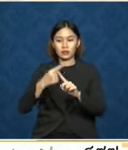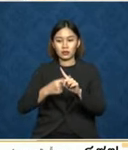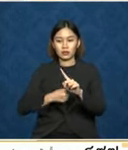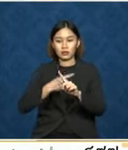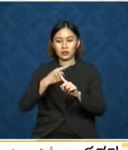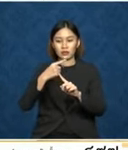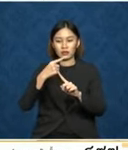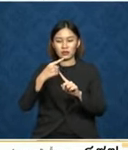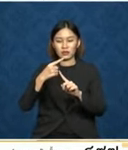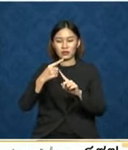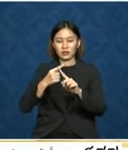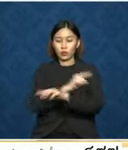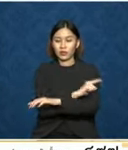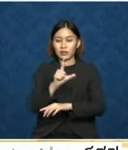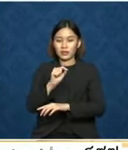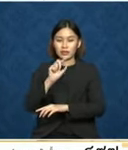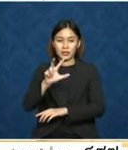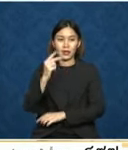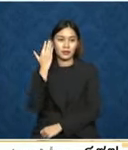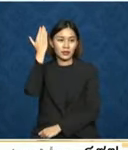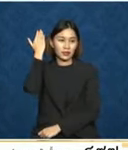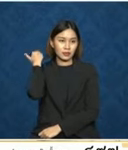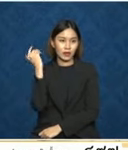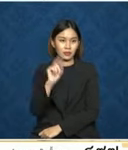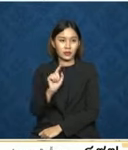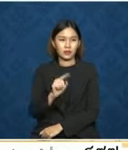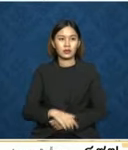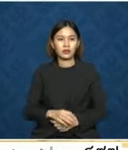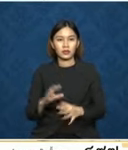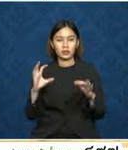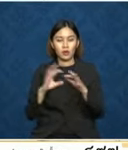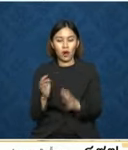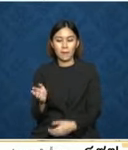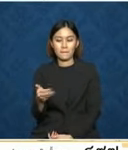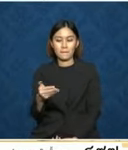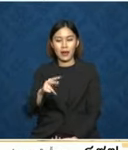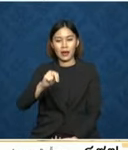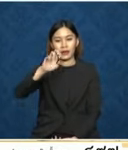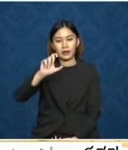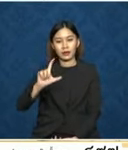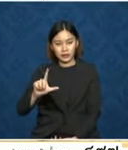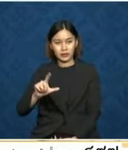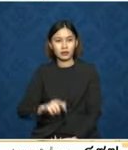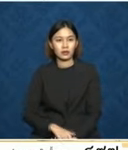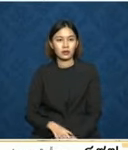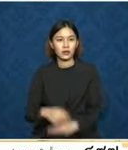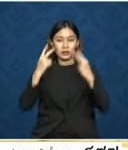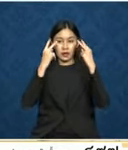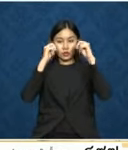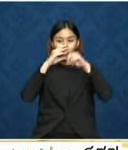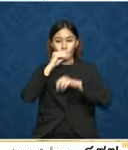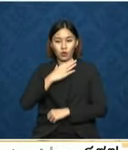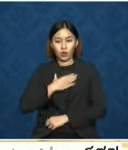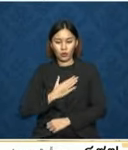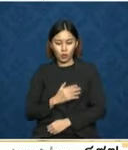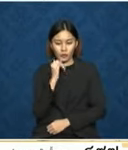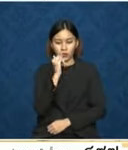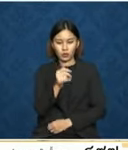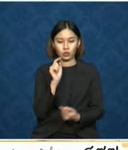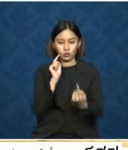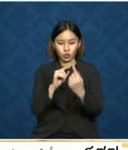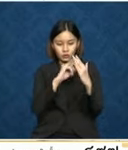ก็เรื่องปานิลสายน้ำไหลหลังจากที่ท่านนายกพูดแล้วผมก็ลงไปดูในพื้นที่ก็มีชาวบ้านต้องการที่จะขยาย